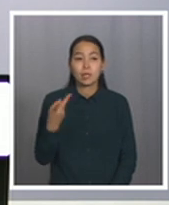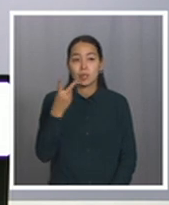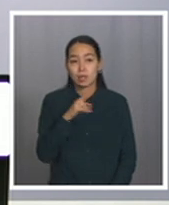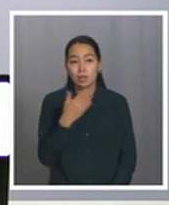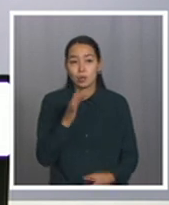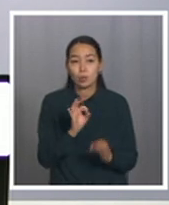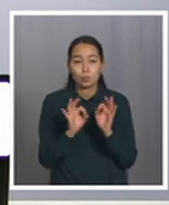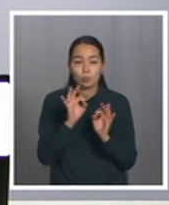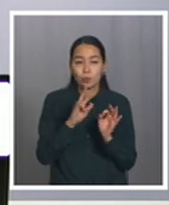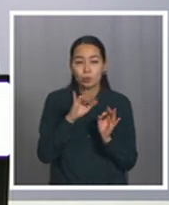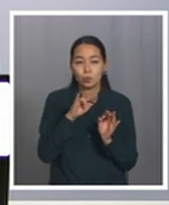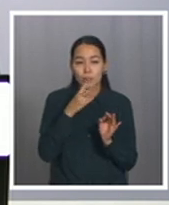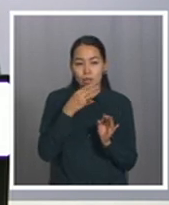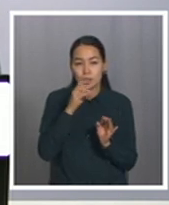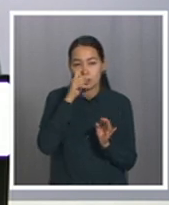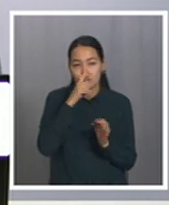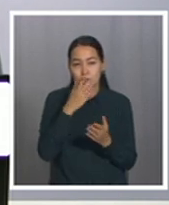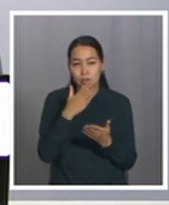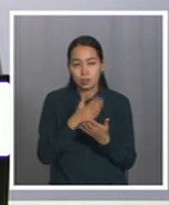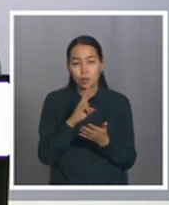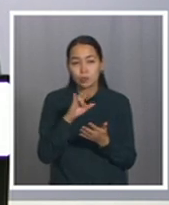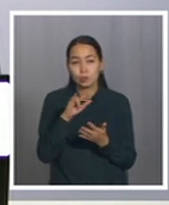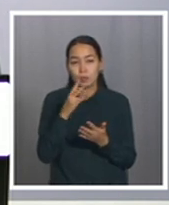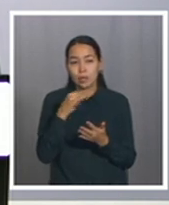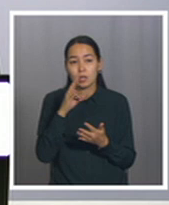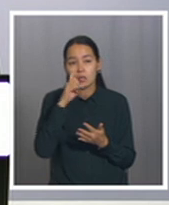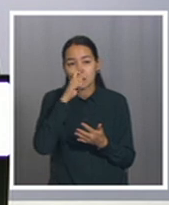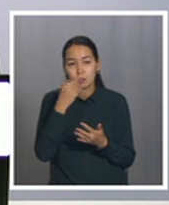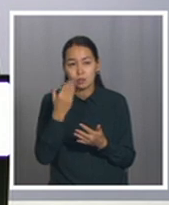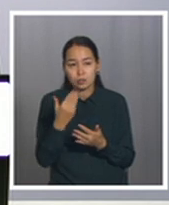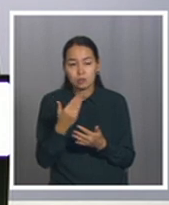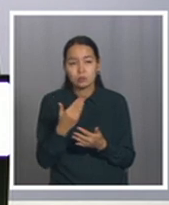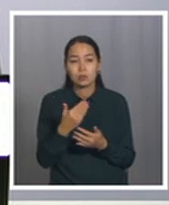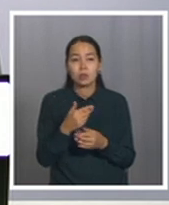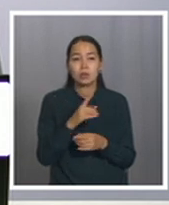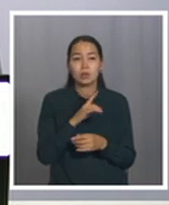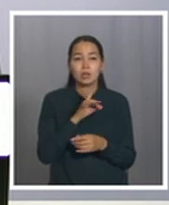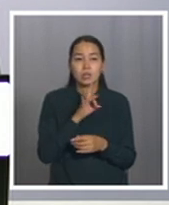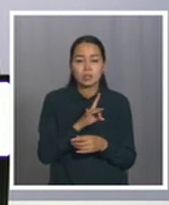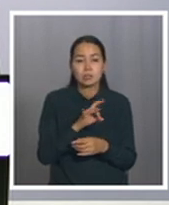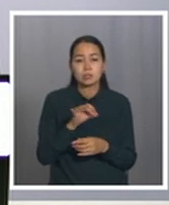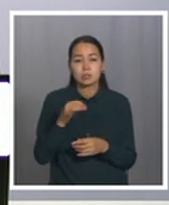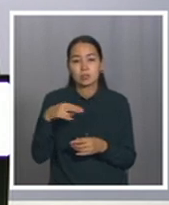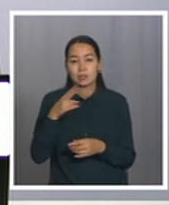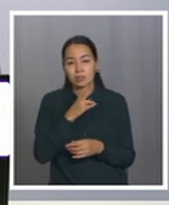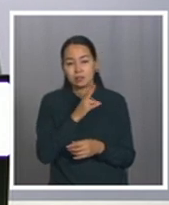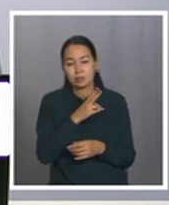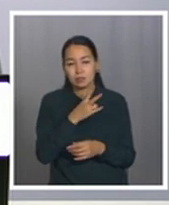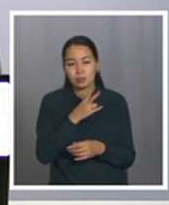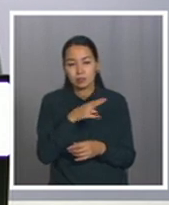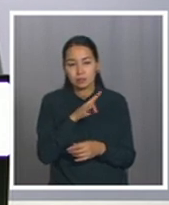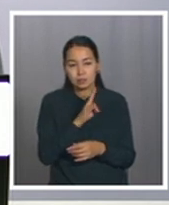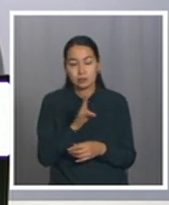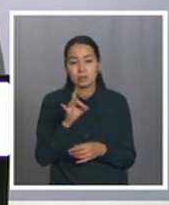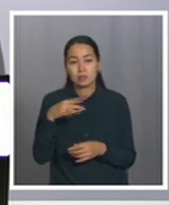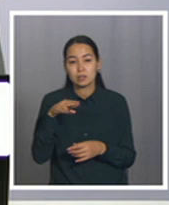нуклеин кышкылдарына жатат. Яны нуклеин кышкылдарынын дезоксирибонуклеин кышкылы жана рибонуклеин кышкылы, кыскача айтканда ДНК